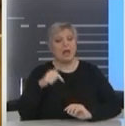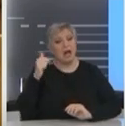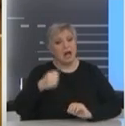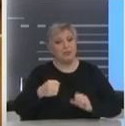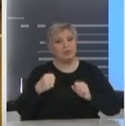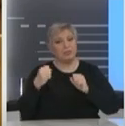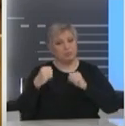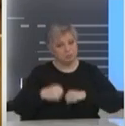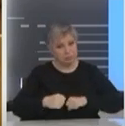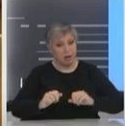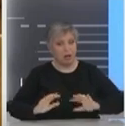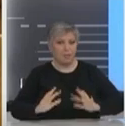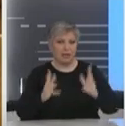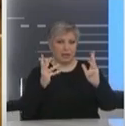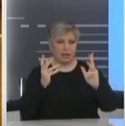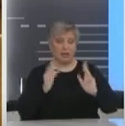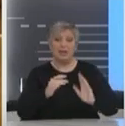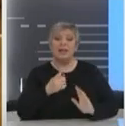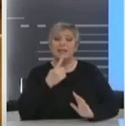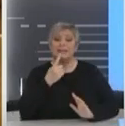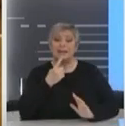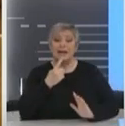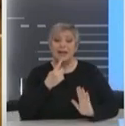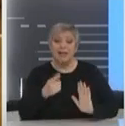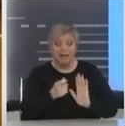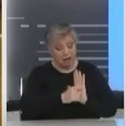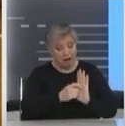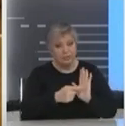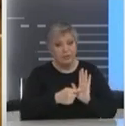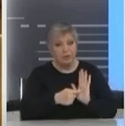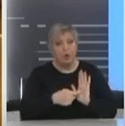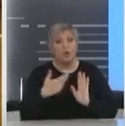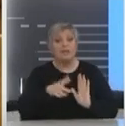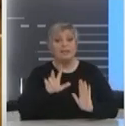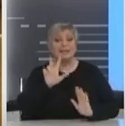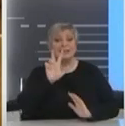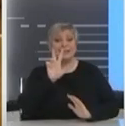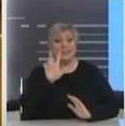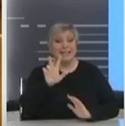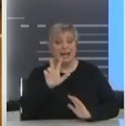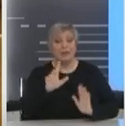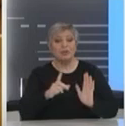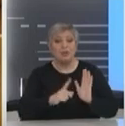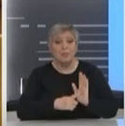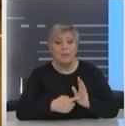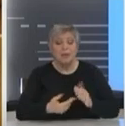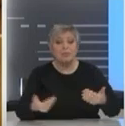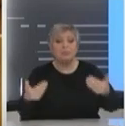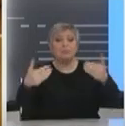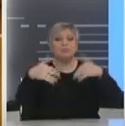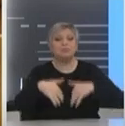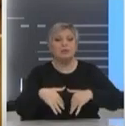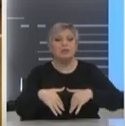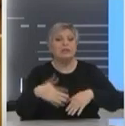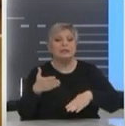ρύθμιση ορίζει ότι θα πρέπει απλώς να παρίστανται στην Γενική Συνέλευση, προκειμένου η Γενική Συνέλευση να έχει απαρτία.